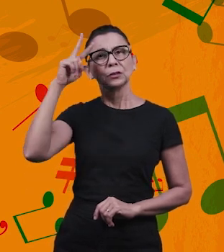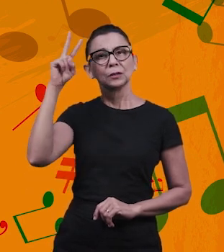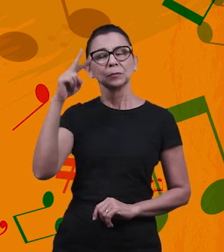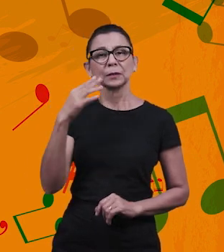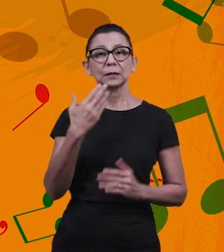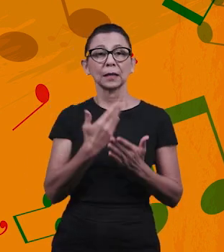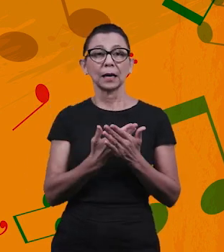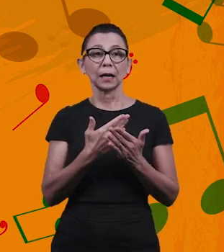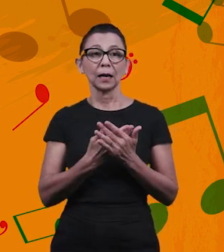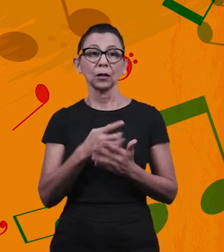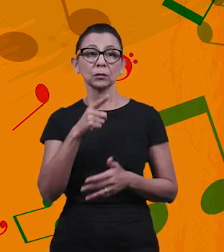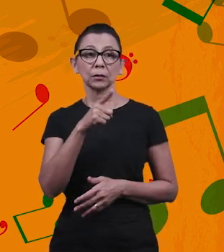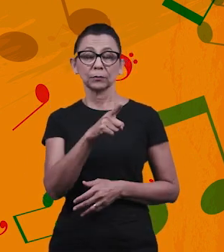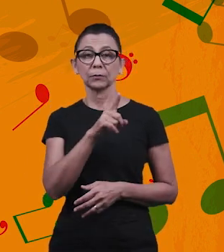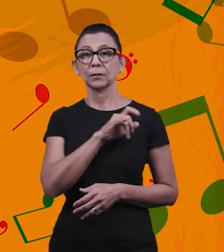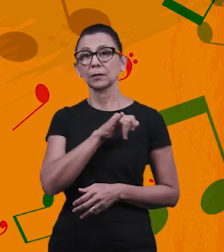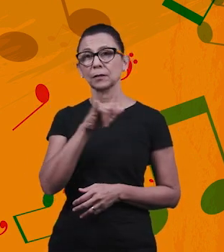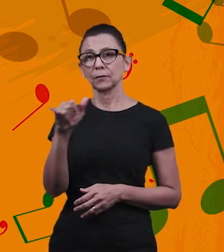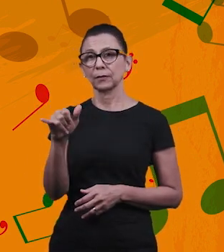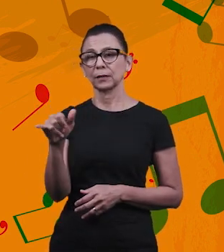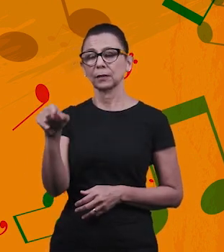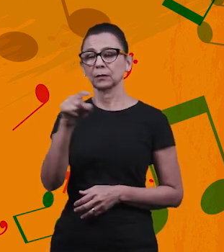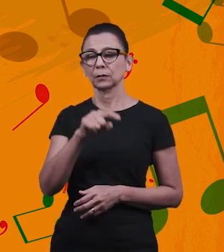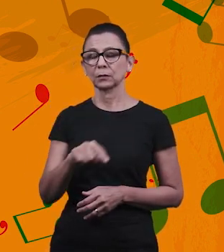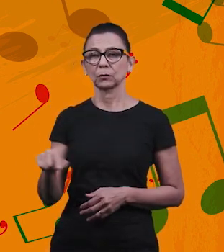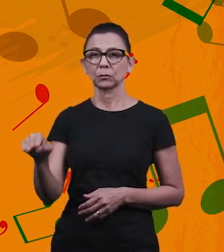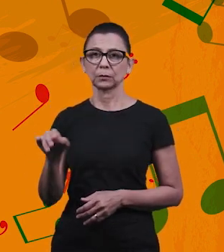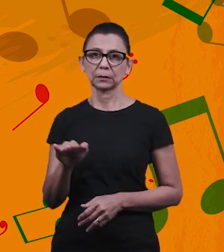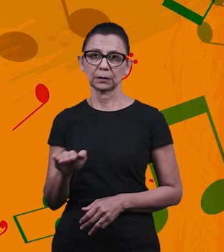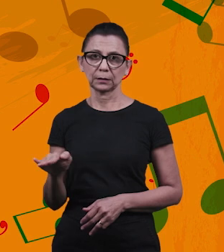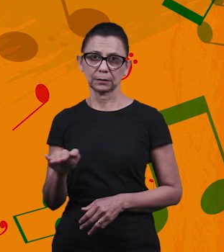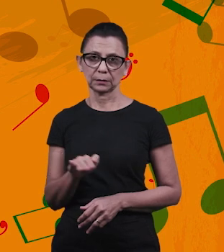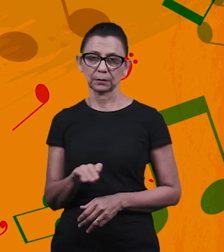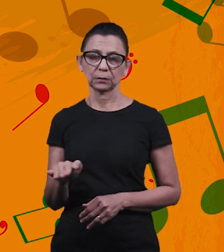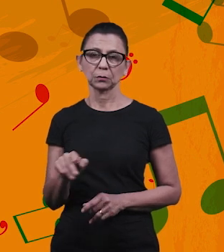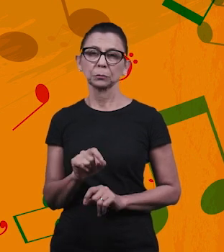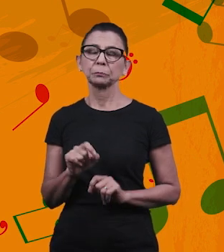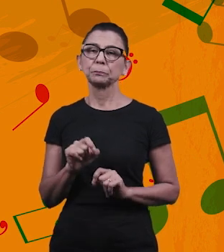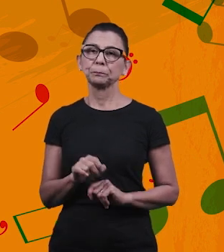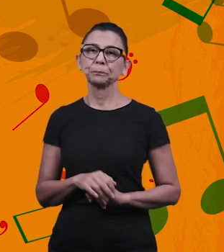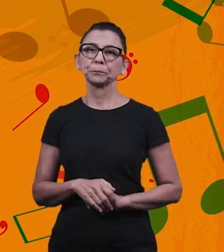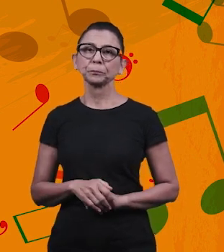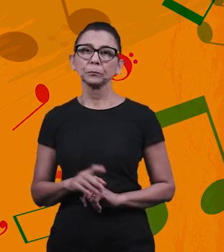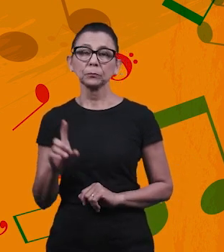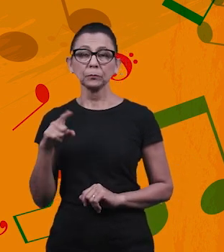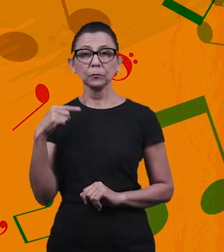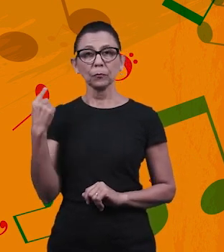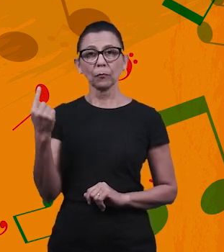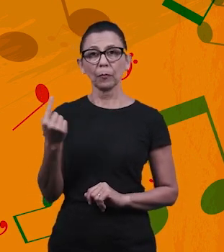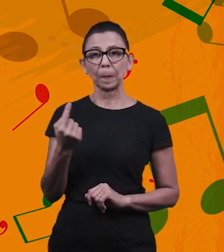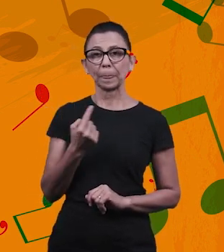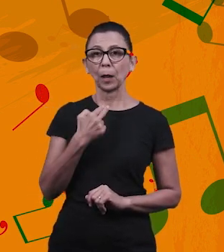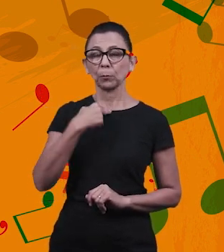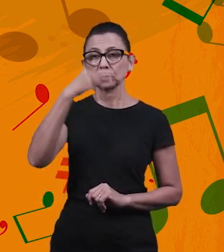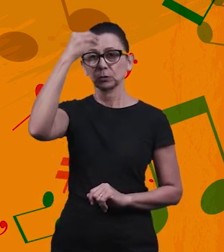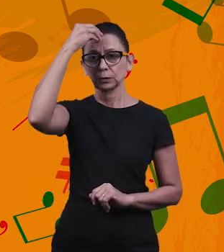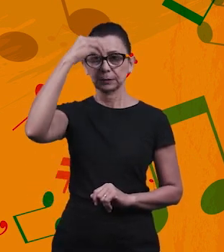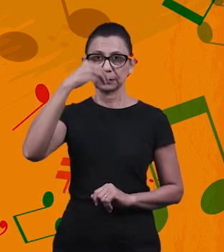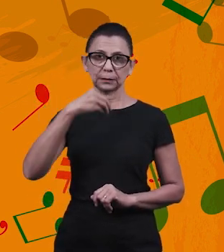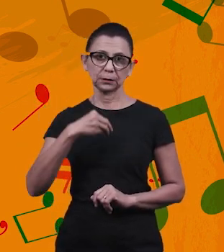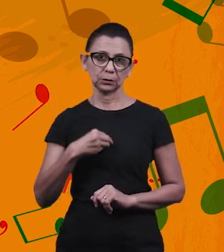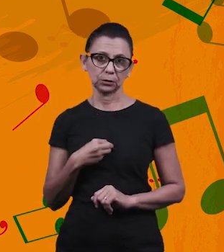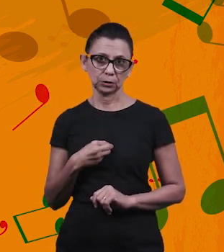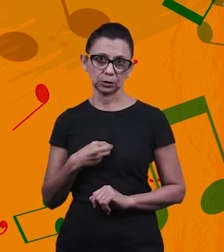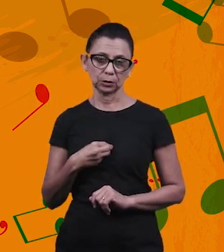Вечной Евангелия, то Господь, Он напомнил мне, что мы не можем сдаваться,